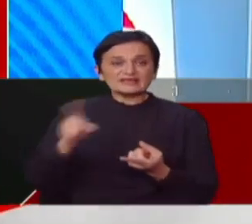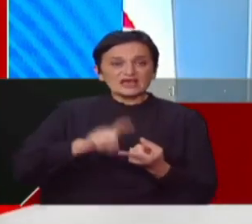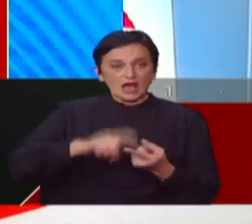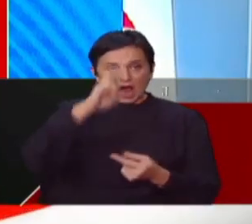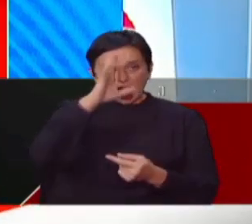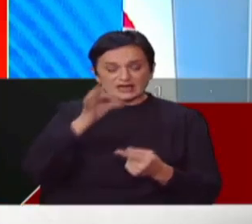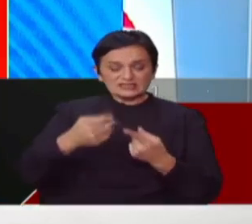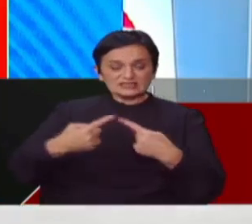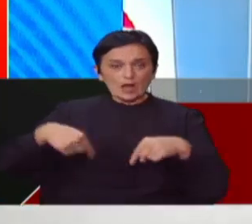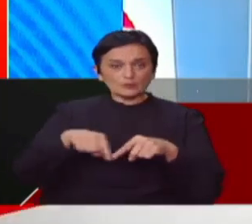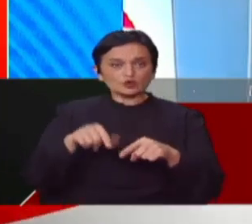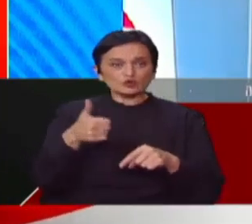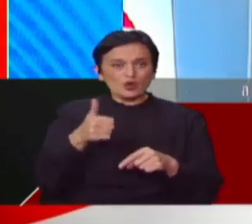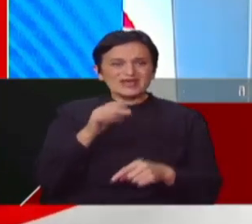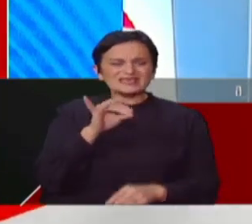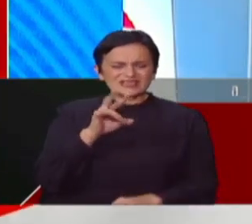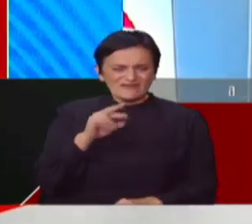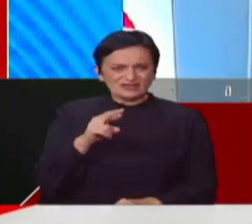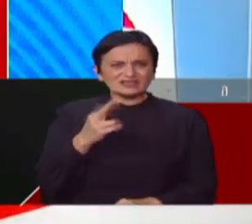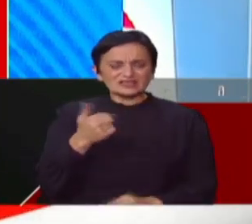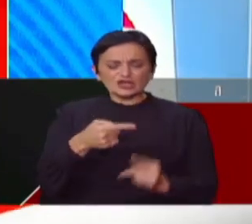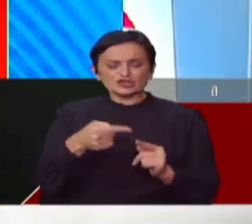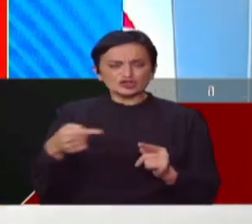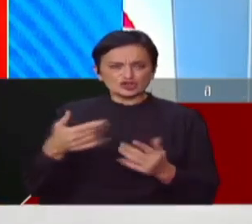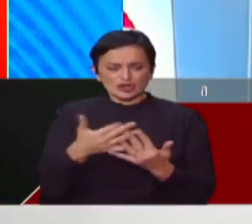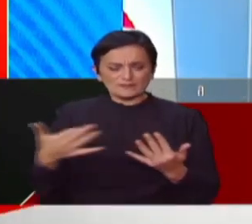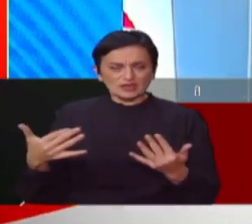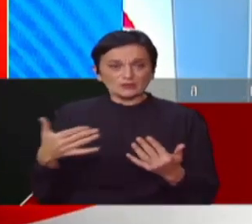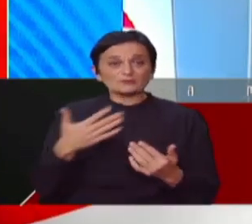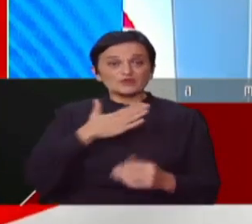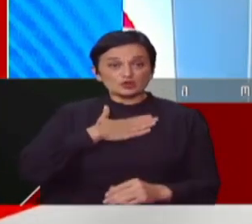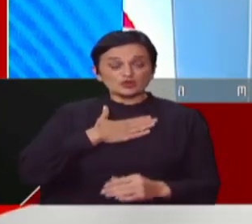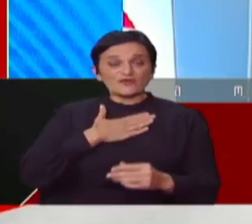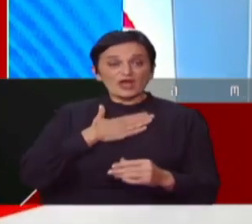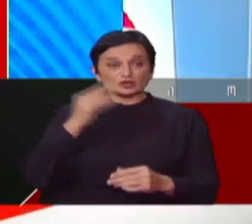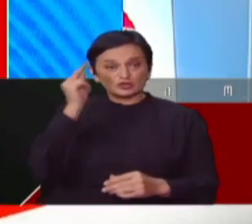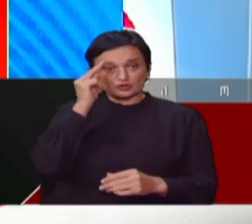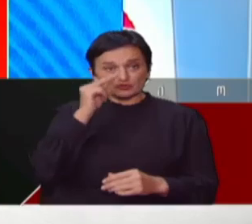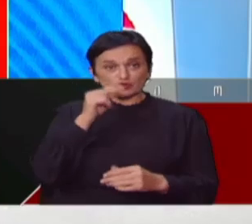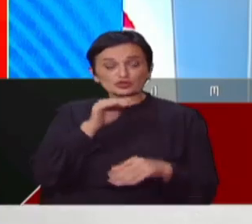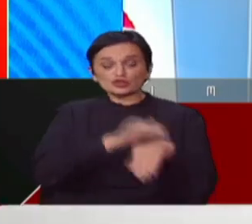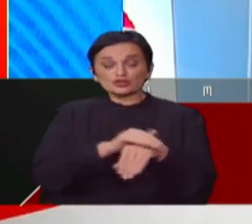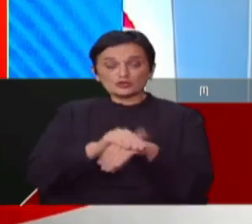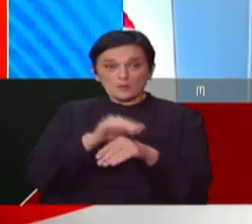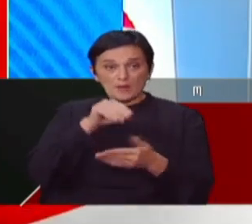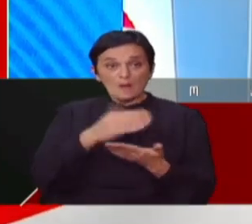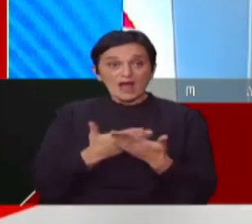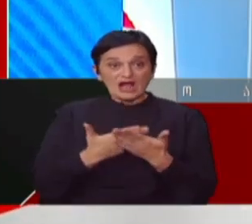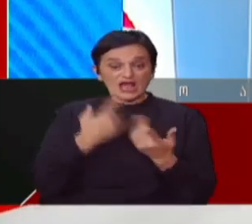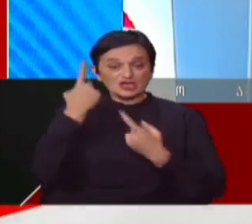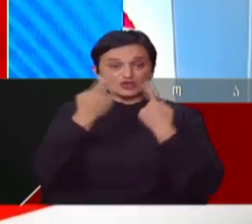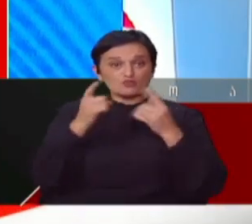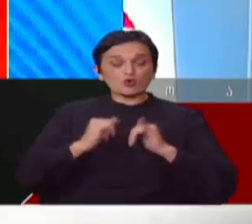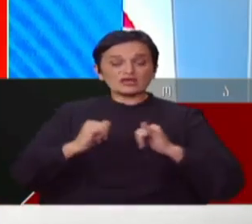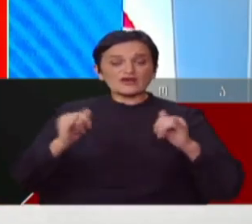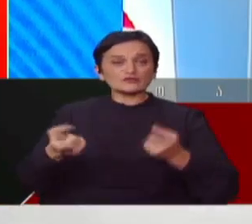ენჯეების განცხადებებს, როგორც არის იგივე ისფერი და ასე შემდეგ. Და ჩვენ ვსწავლობთ შესაბამის ფაქტებს, მაგალითად ინფორმაცია გავრცელდა